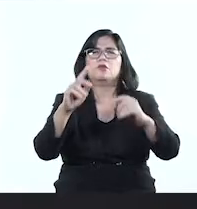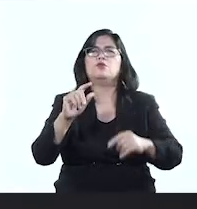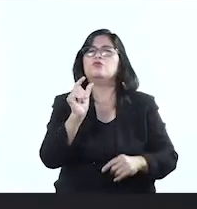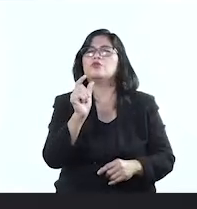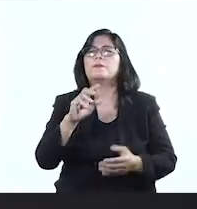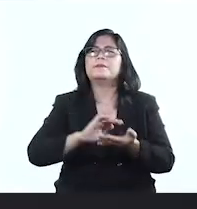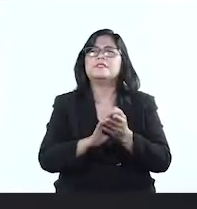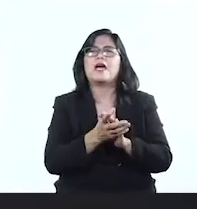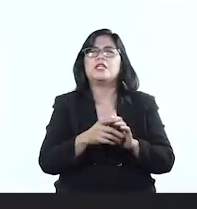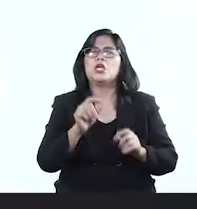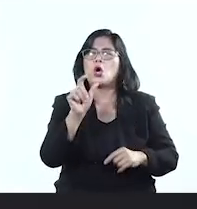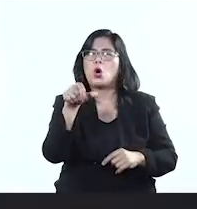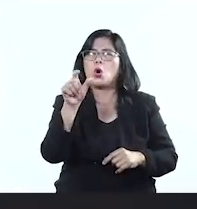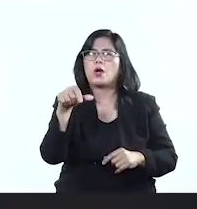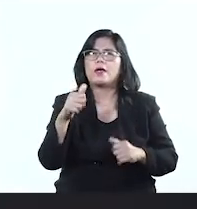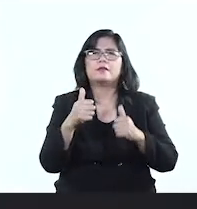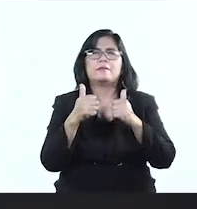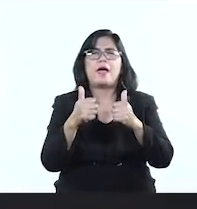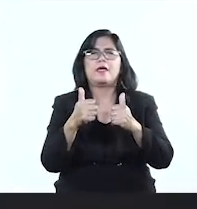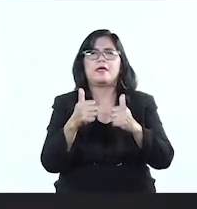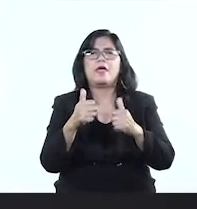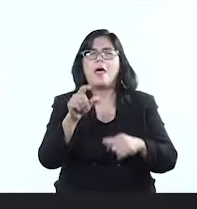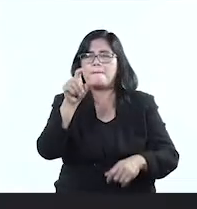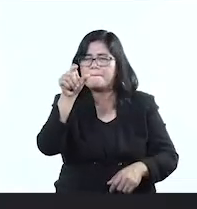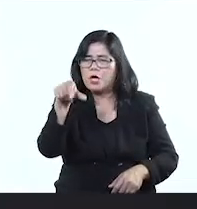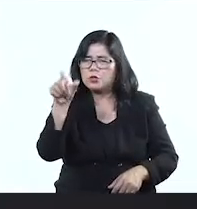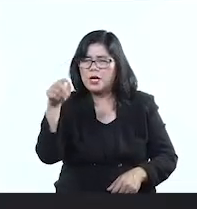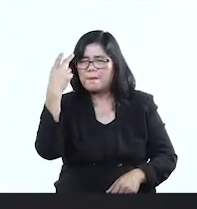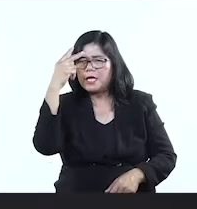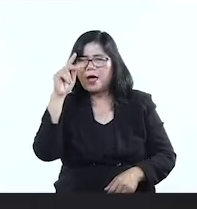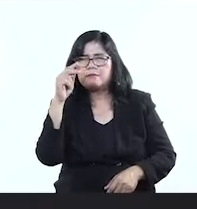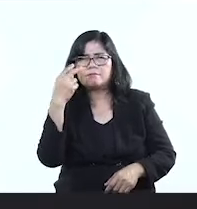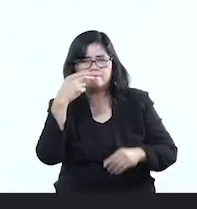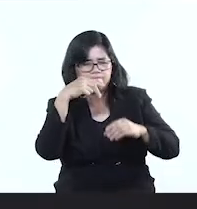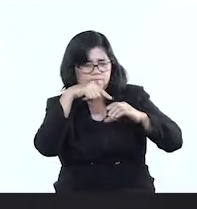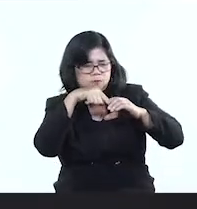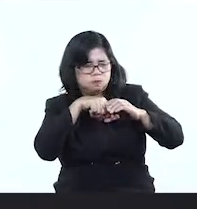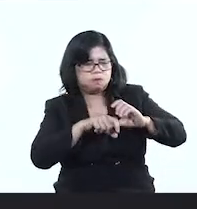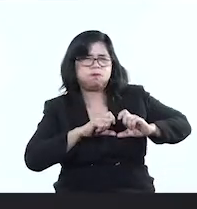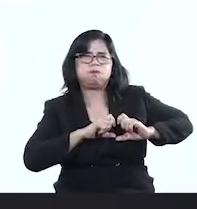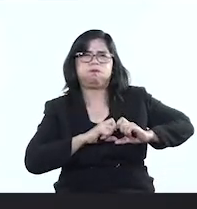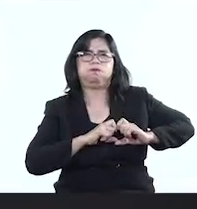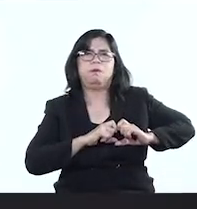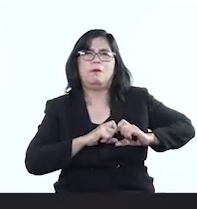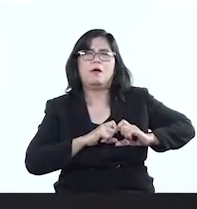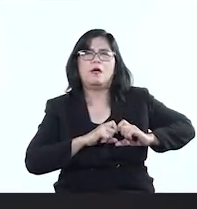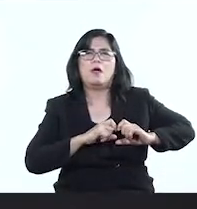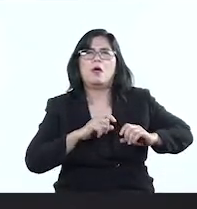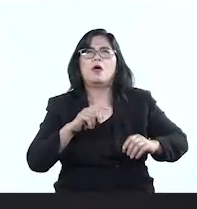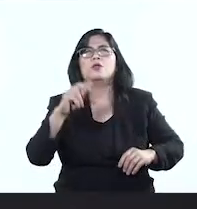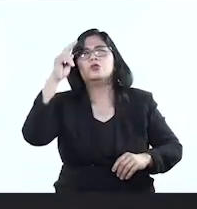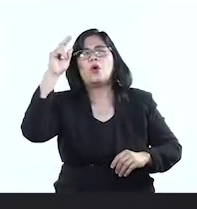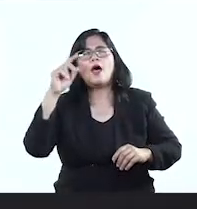manusia melihat kulit rumah Tuhan melihat motivasi tentara Waktu Tuhan tahu hati kita mau berobah